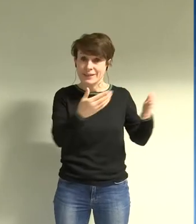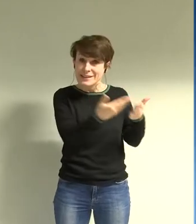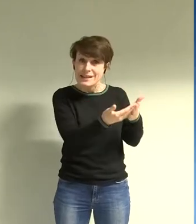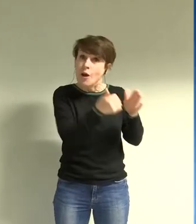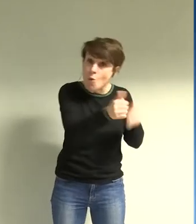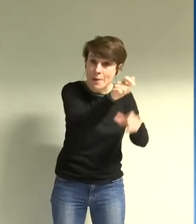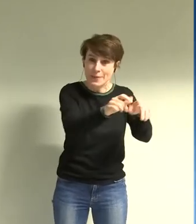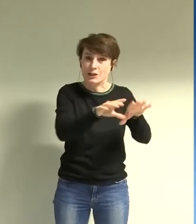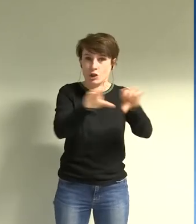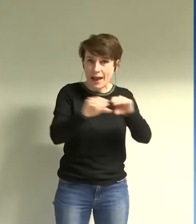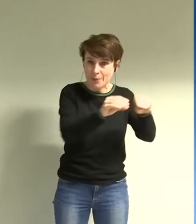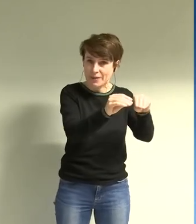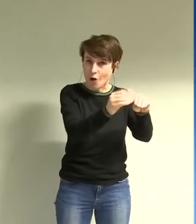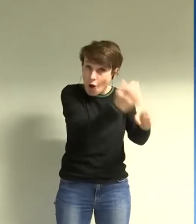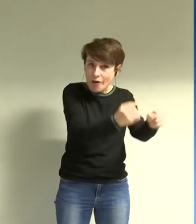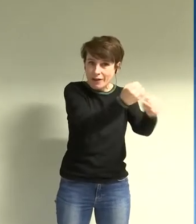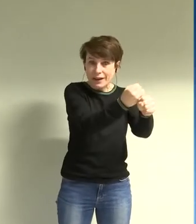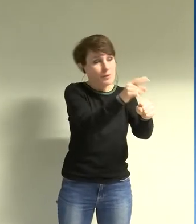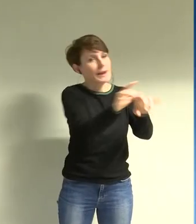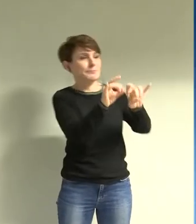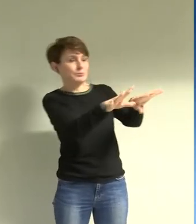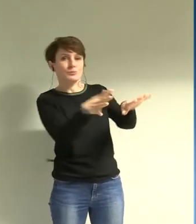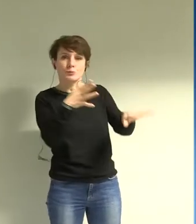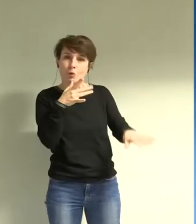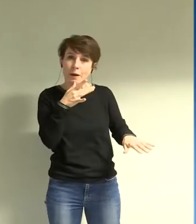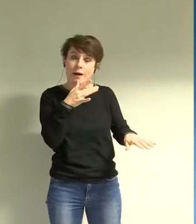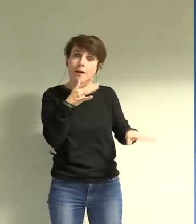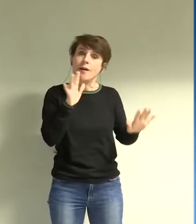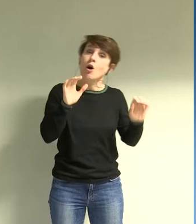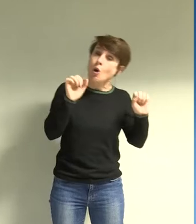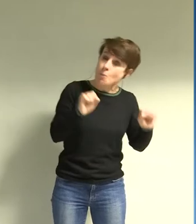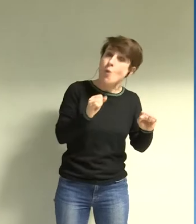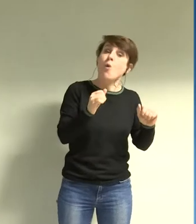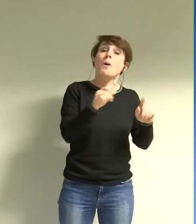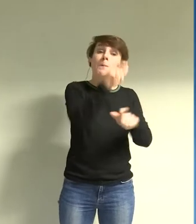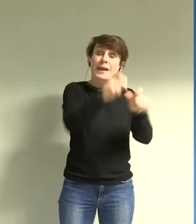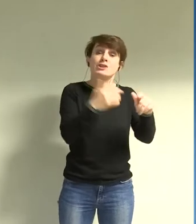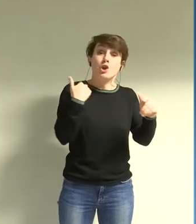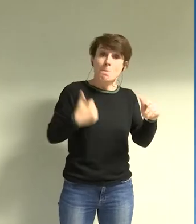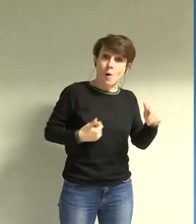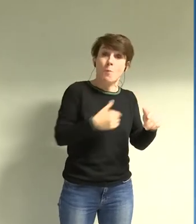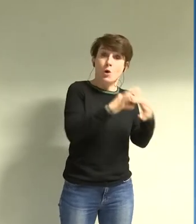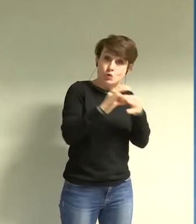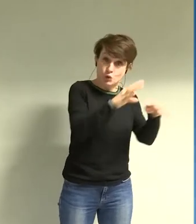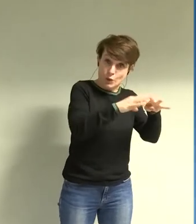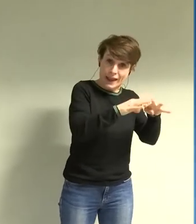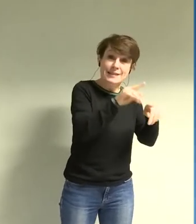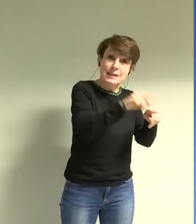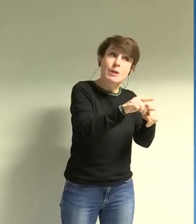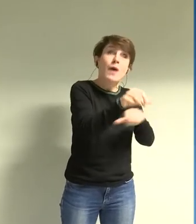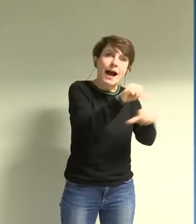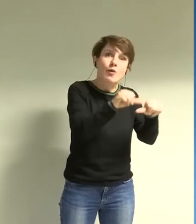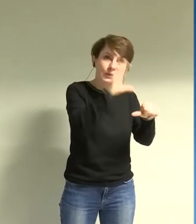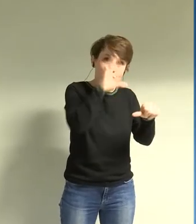en sont exclues des membres pourraient en faire partie à titre personnel mais à condition d'être tiré au sort alors